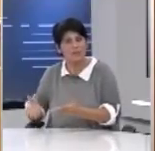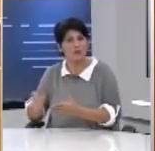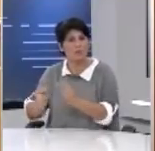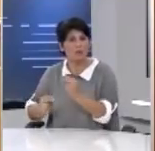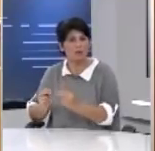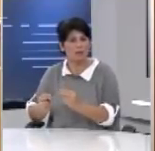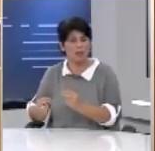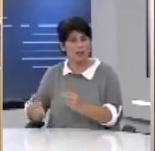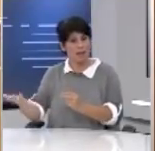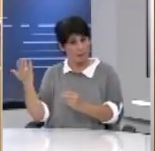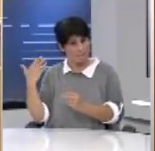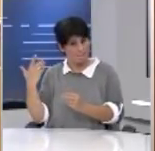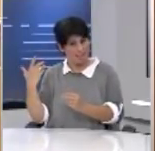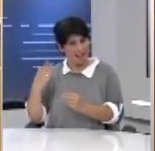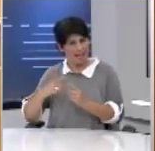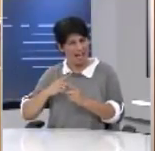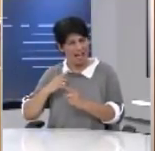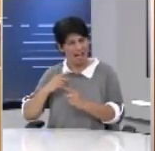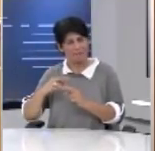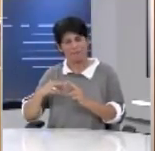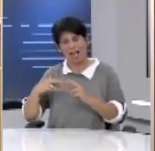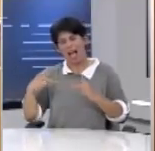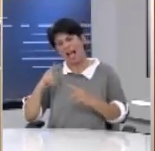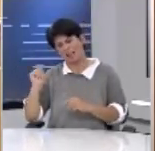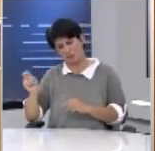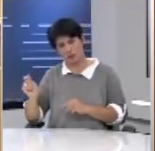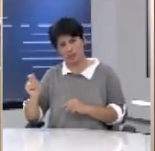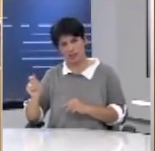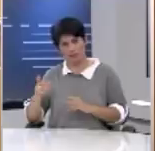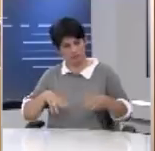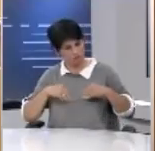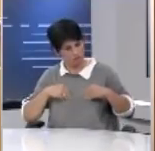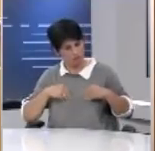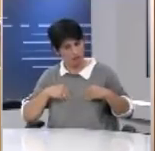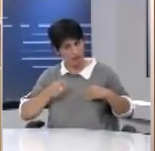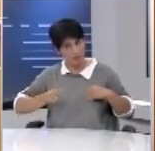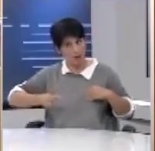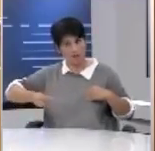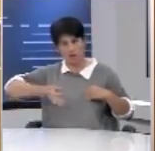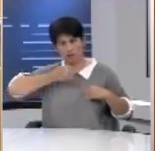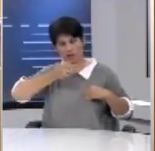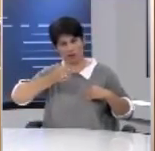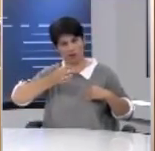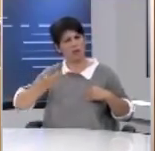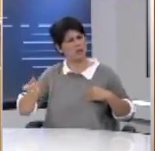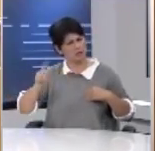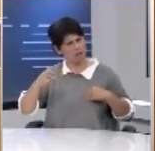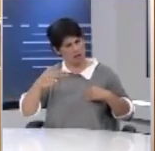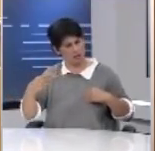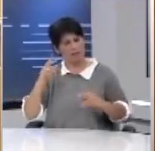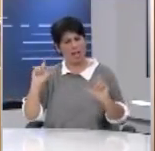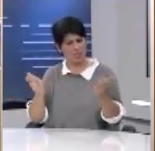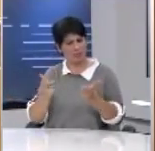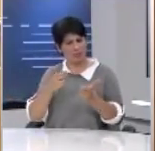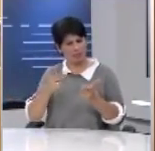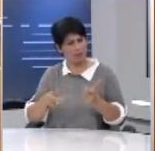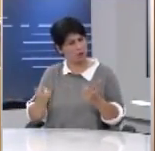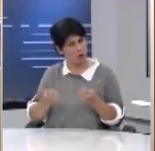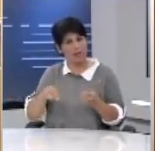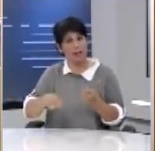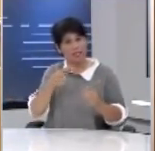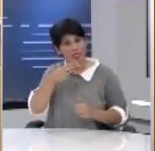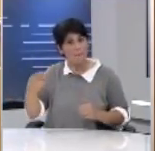Ως αντιπολίτευση, λοιπόν, υιοθετήσατε μια ακραία ρητορική. Δεν διστάσατε να το κάνετε και σε άλλα θέματα κρίσιμα εθνικά. Το κάνετε